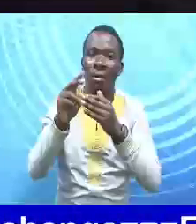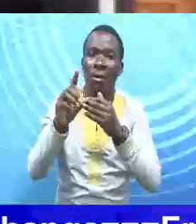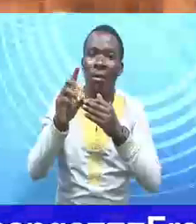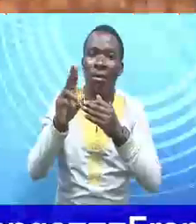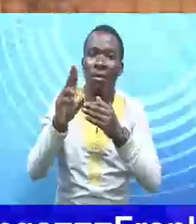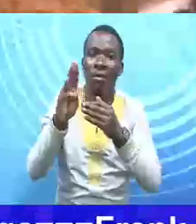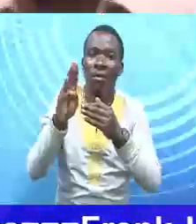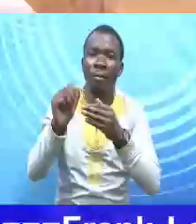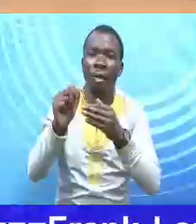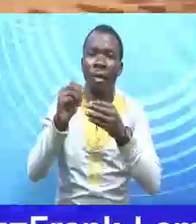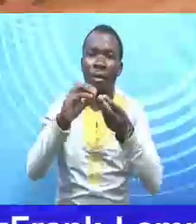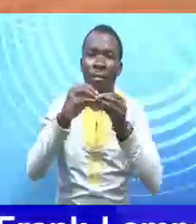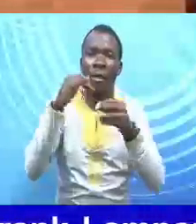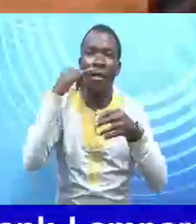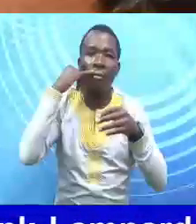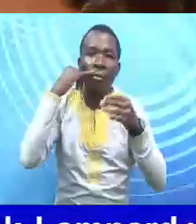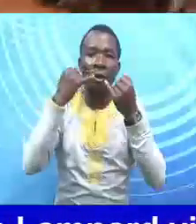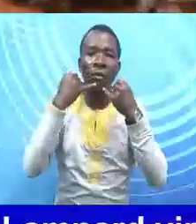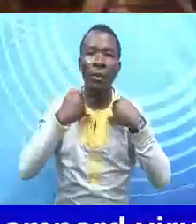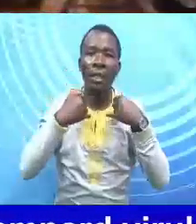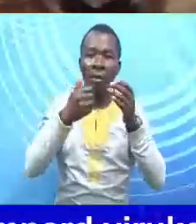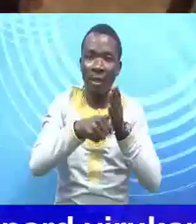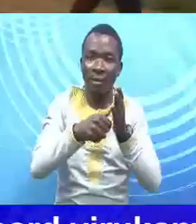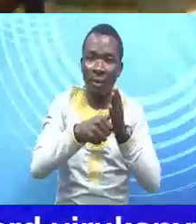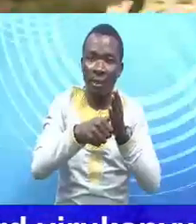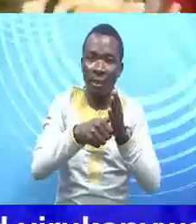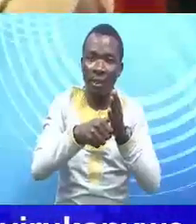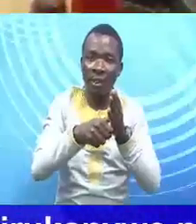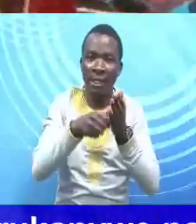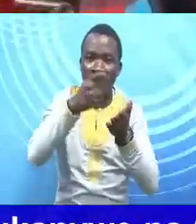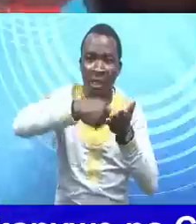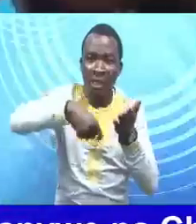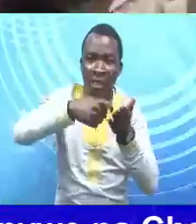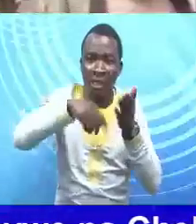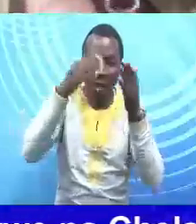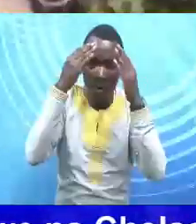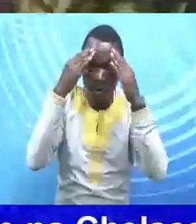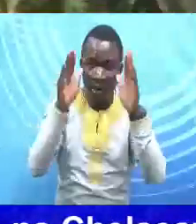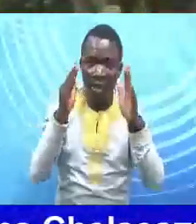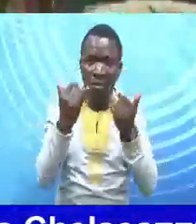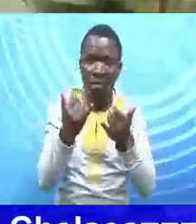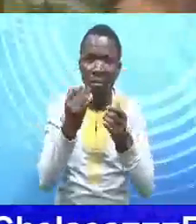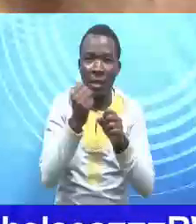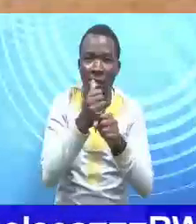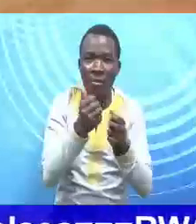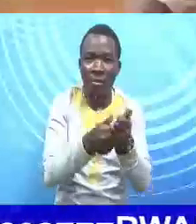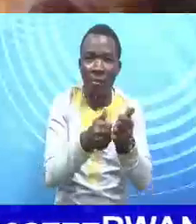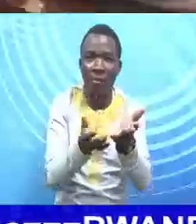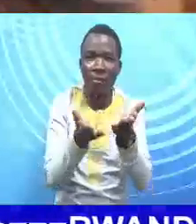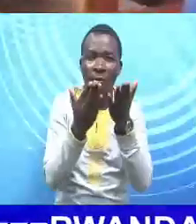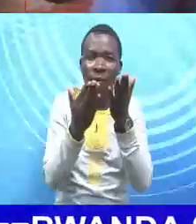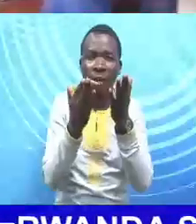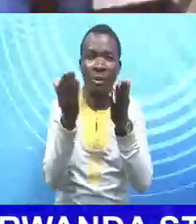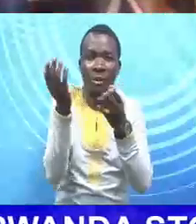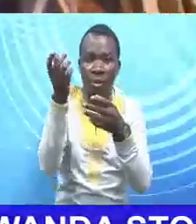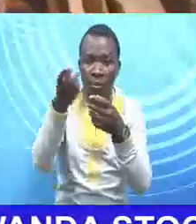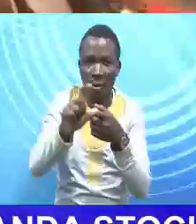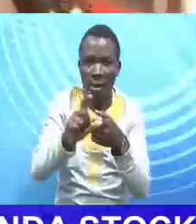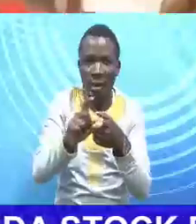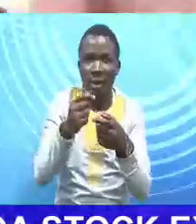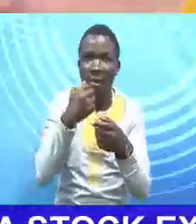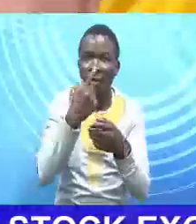murongo wa telefone yatubwiye ko iki kibazo cy'icibwa ry'amande batari bakizi ko bagiye kugikurikirana yongeraho ko ahubwo ko bari